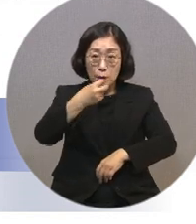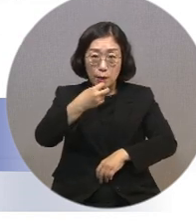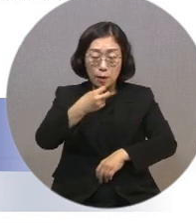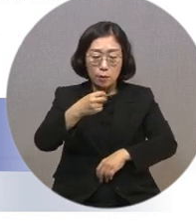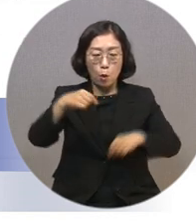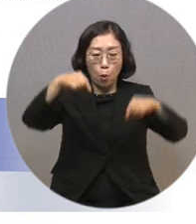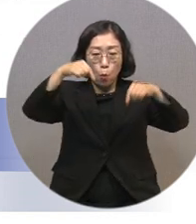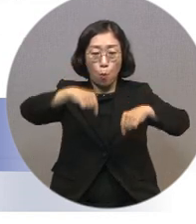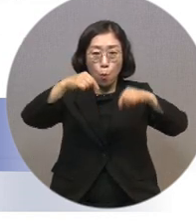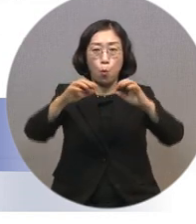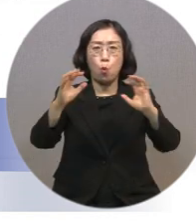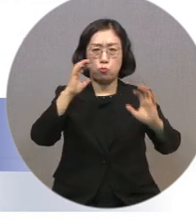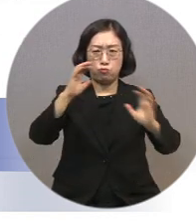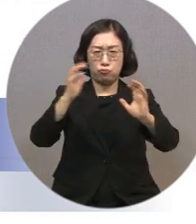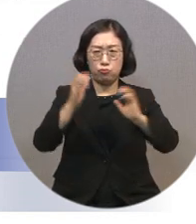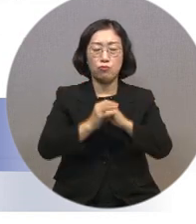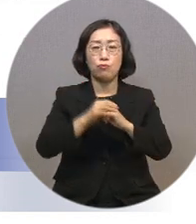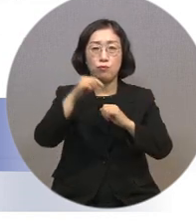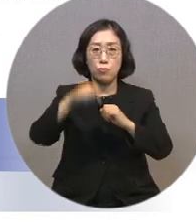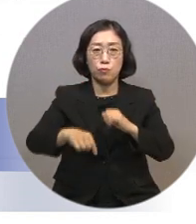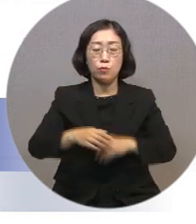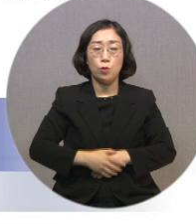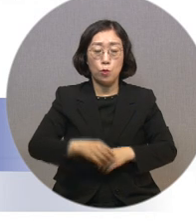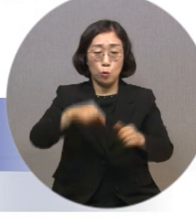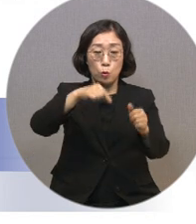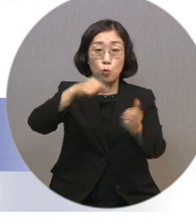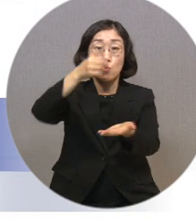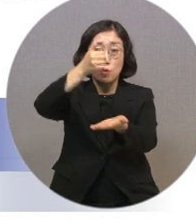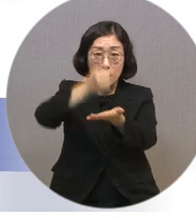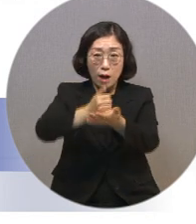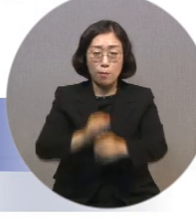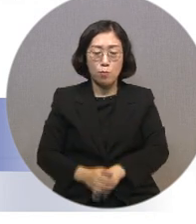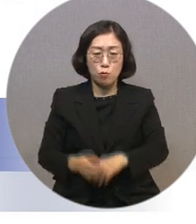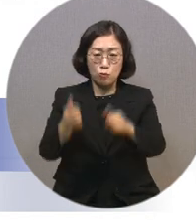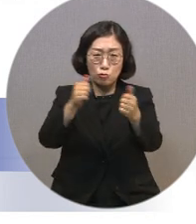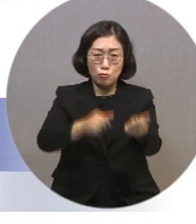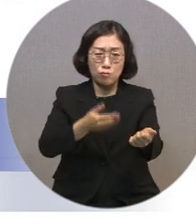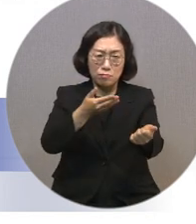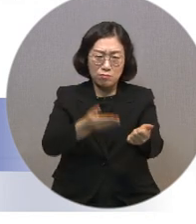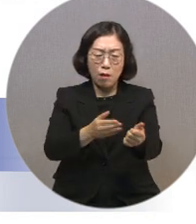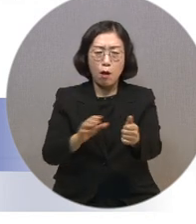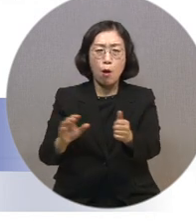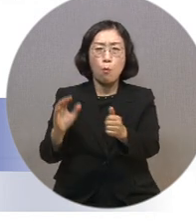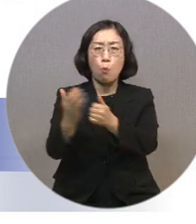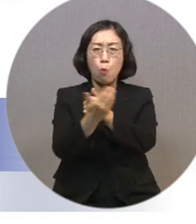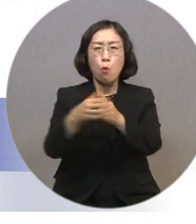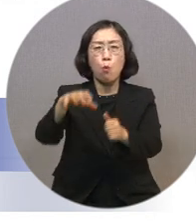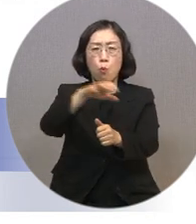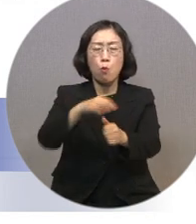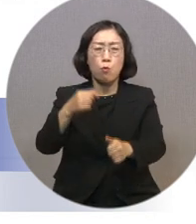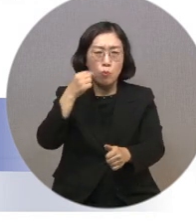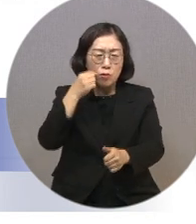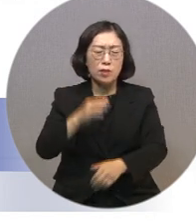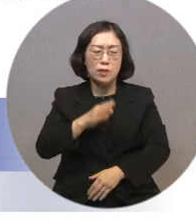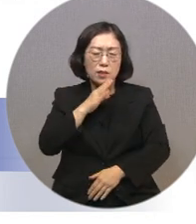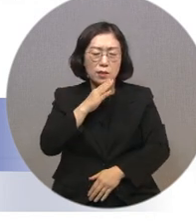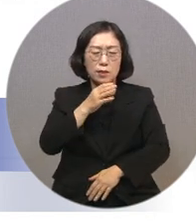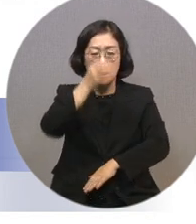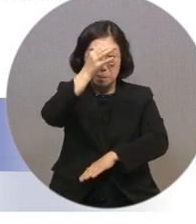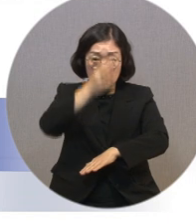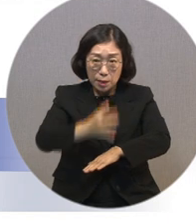합니다 한편 도성훈 인천시 교육감은 고인이 된 특수교사를 지켜드리지 못해 진심으로 사과